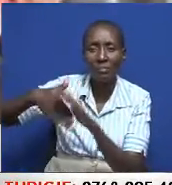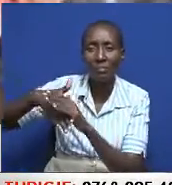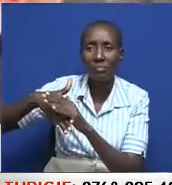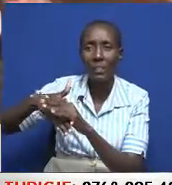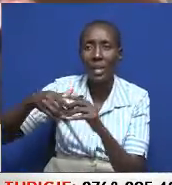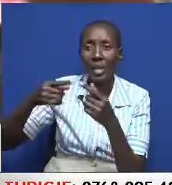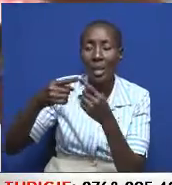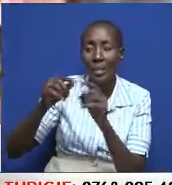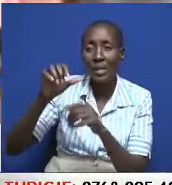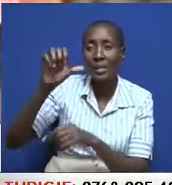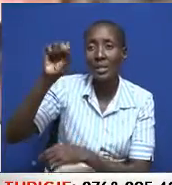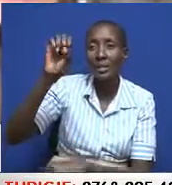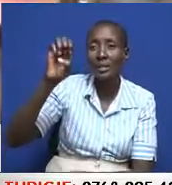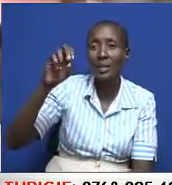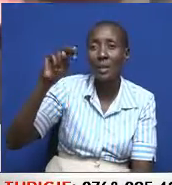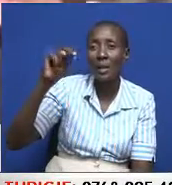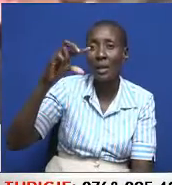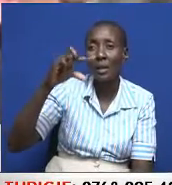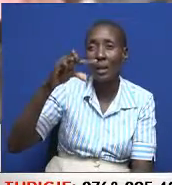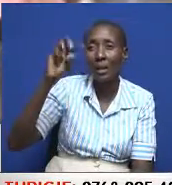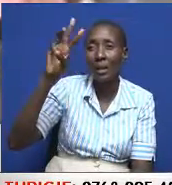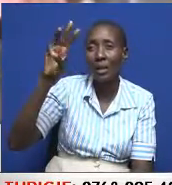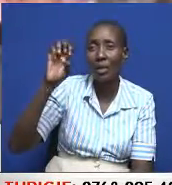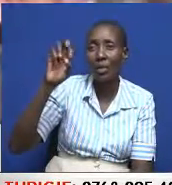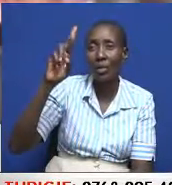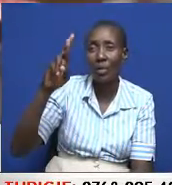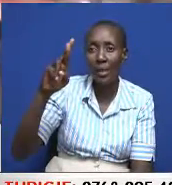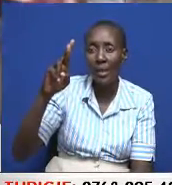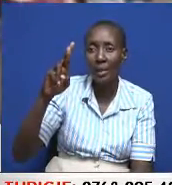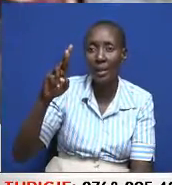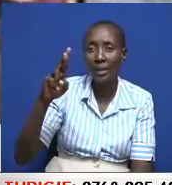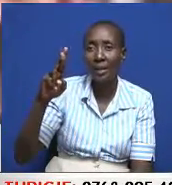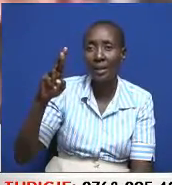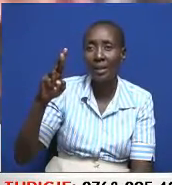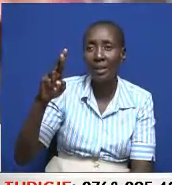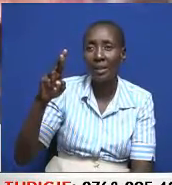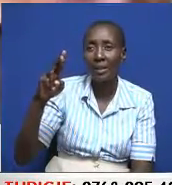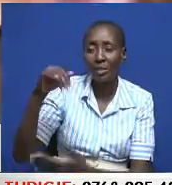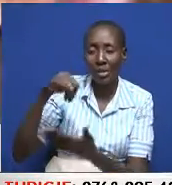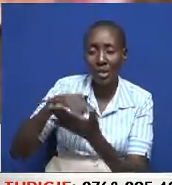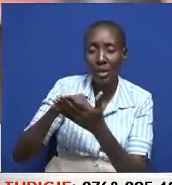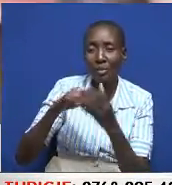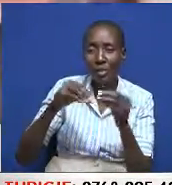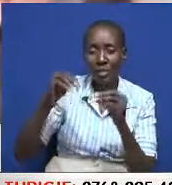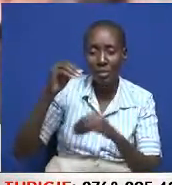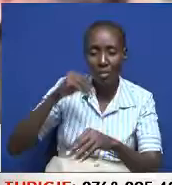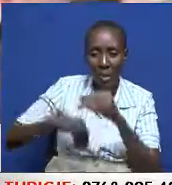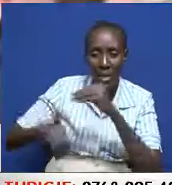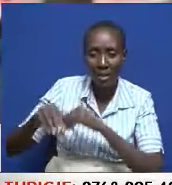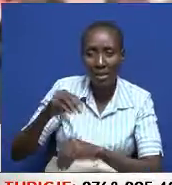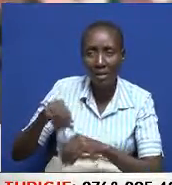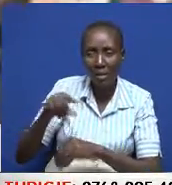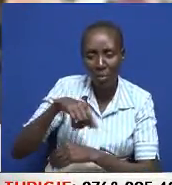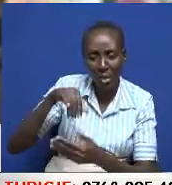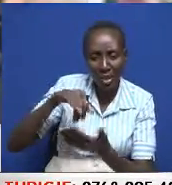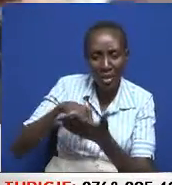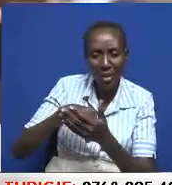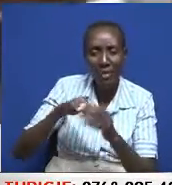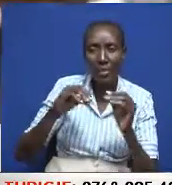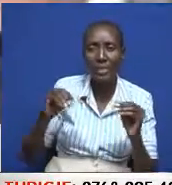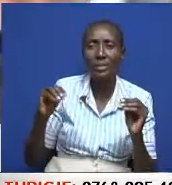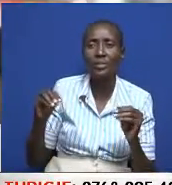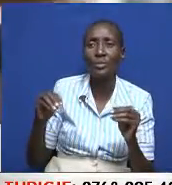alipewa na hasa akafurushwa kwa nje akakula hiyo pesa kwa barabara hakukua mali ya kwenda. Wale walipe vile tunafikiria hiyo pesa ilitolewa